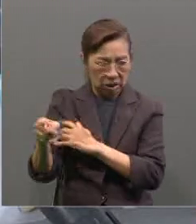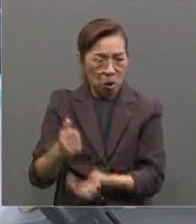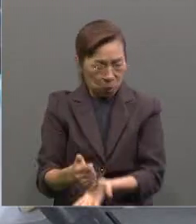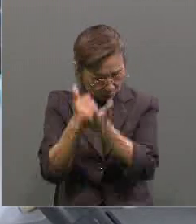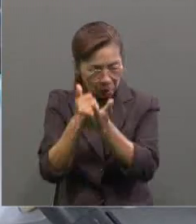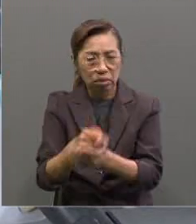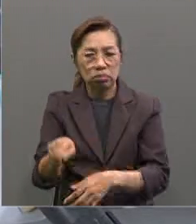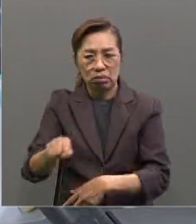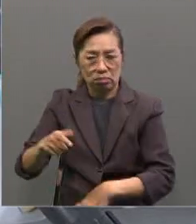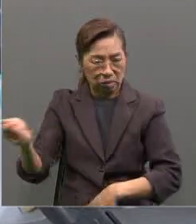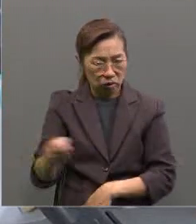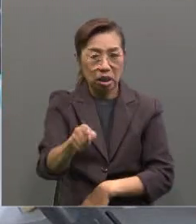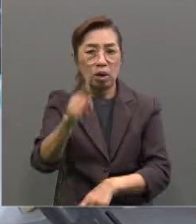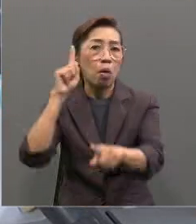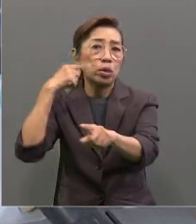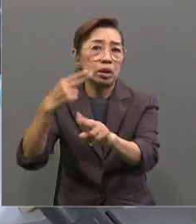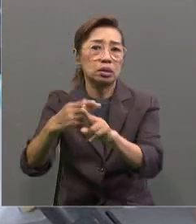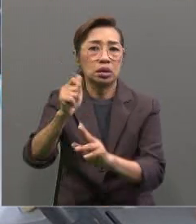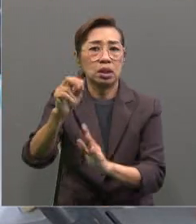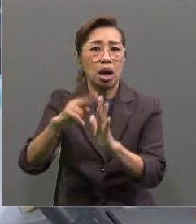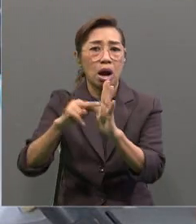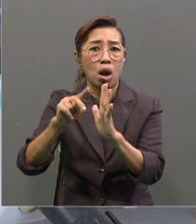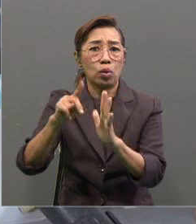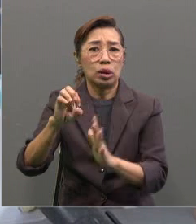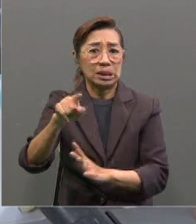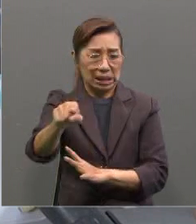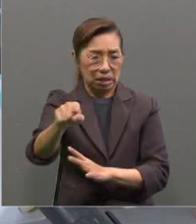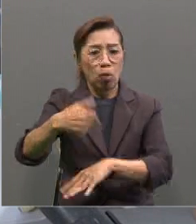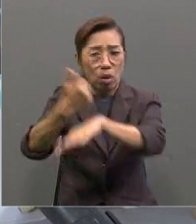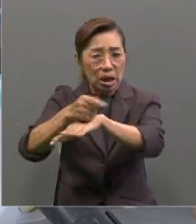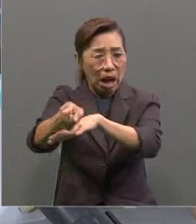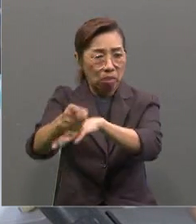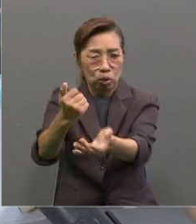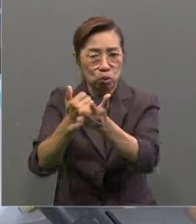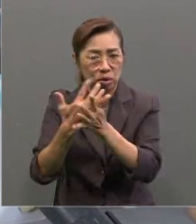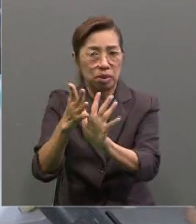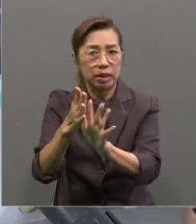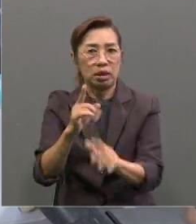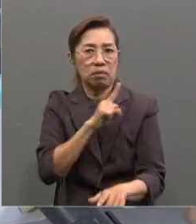ำนันและดำเนินคดีกับนางอรุณศรีฐานละเว้นการปฏิบัติหน้าที่ครับ